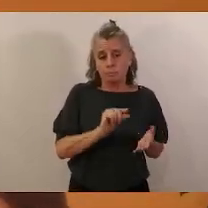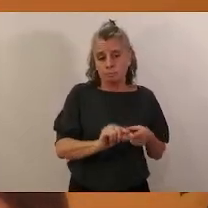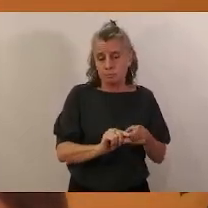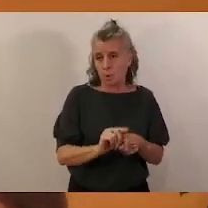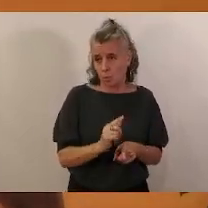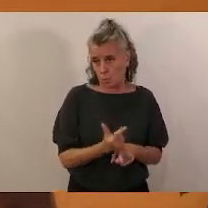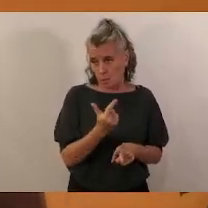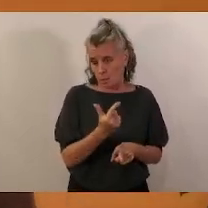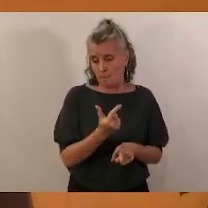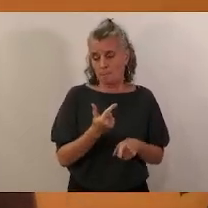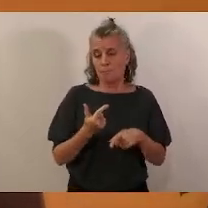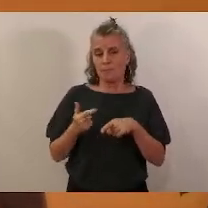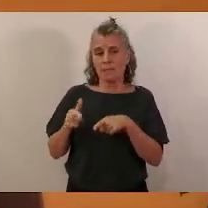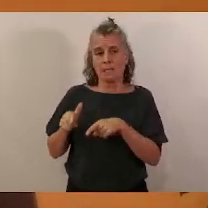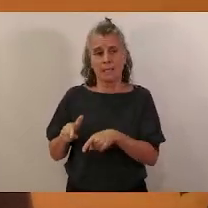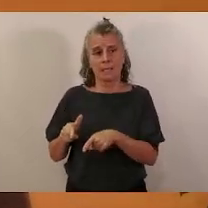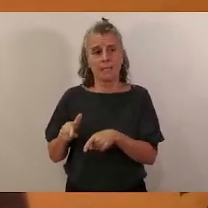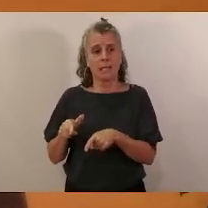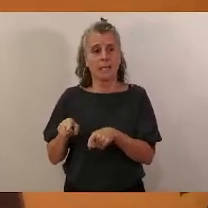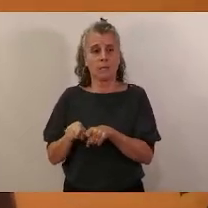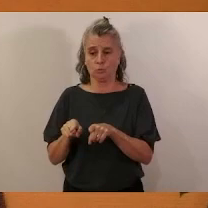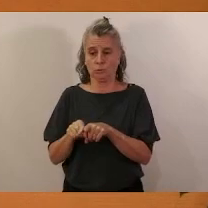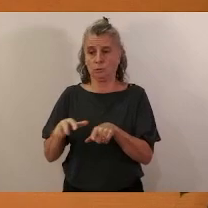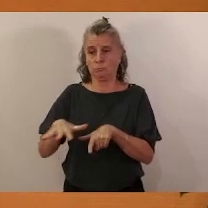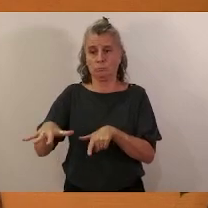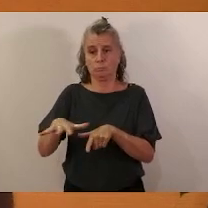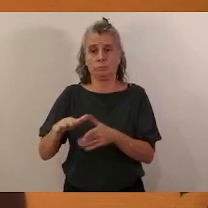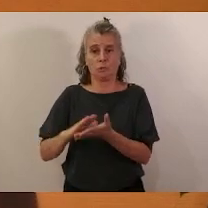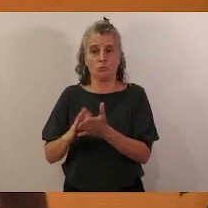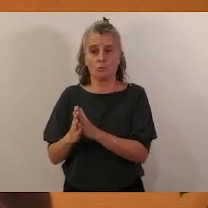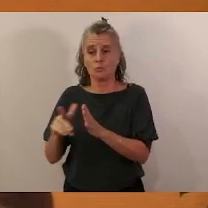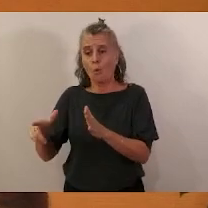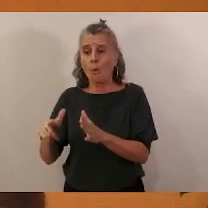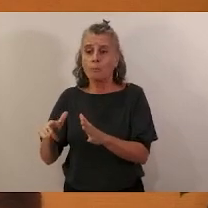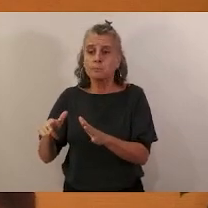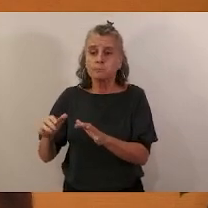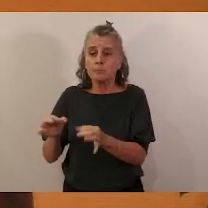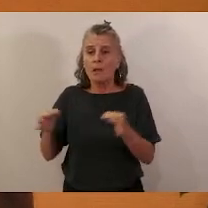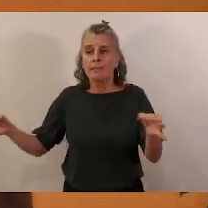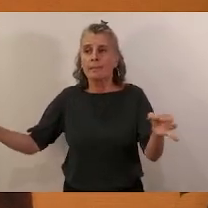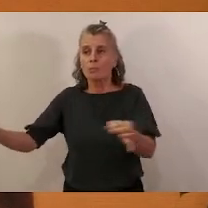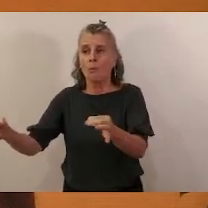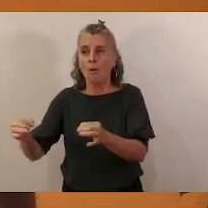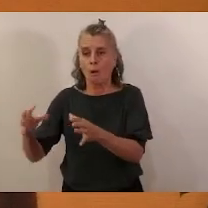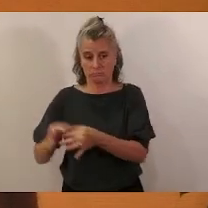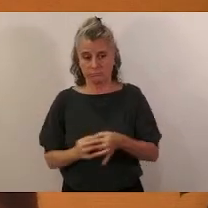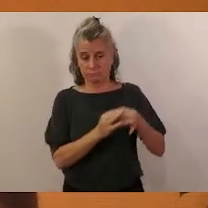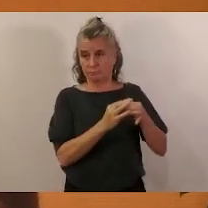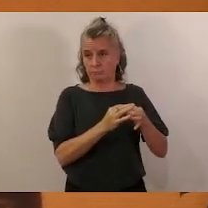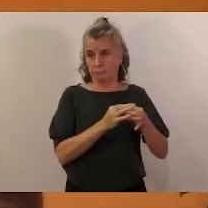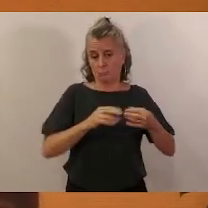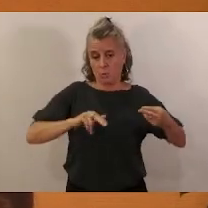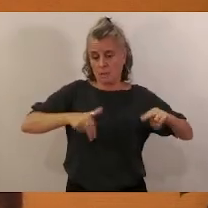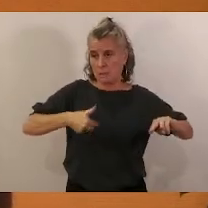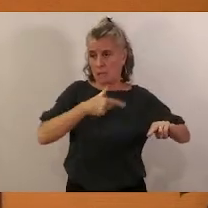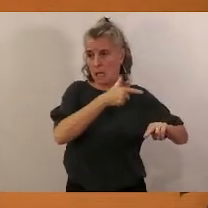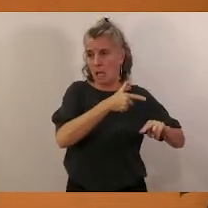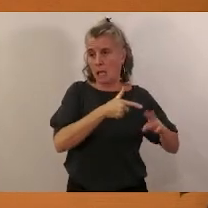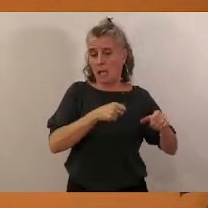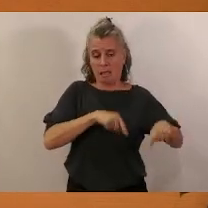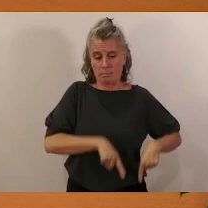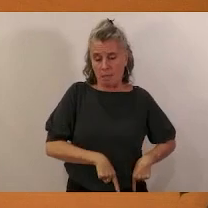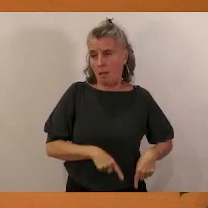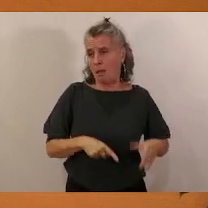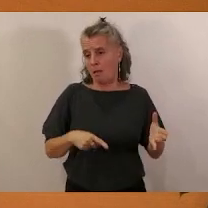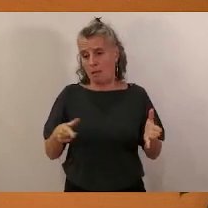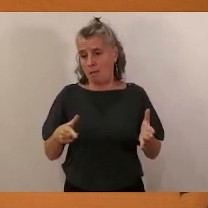et d'intégration co-signé avec les services de l'État et axé cette année sur l'accès aux droits et l'insertion. 19 rapports pour